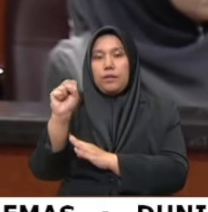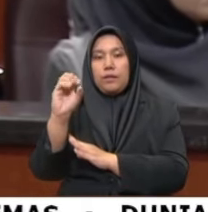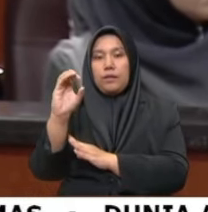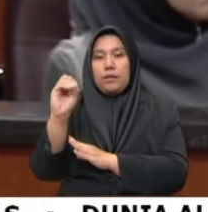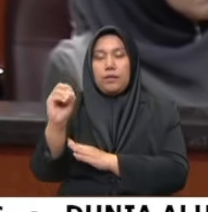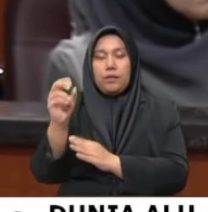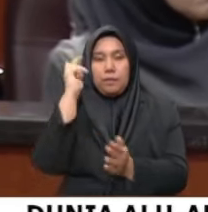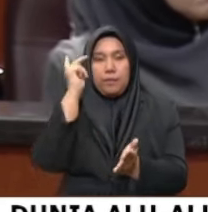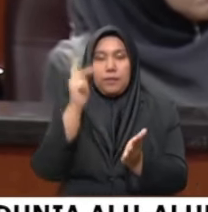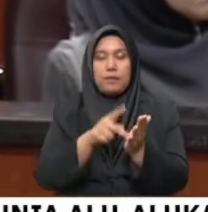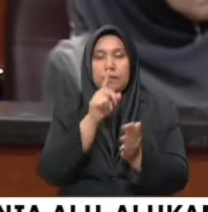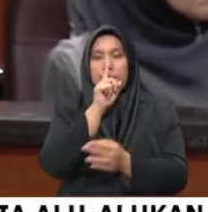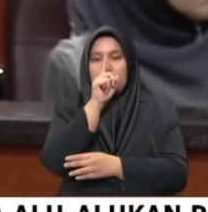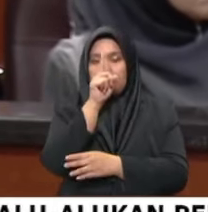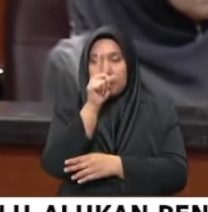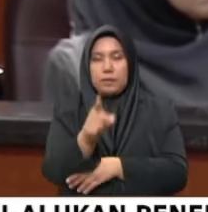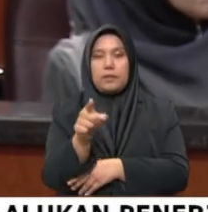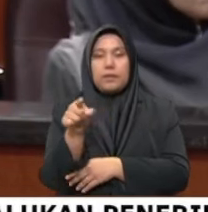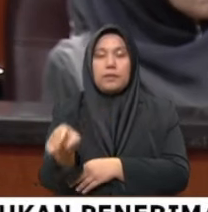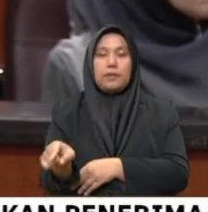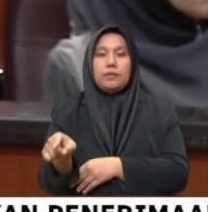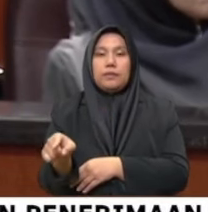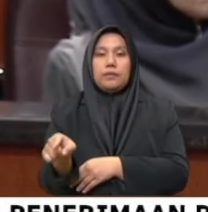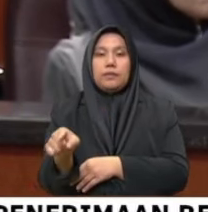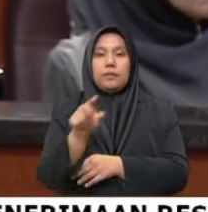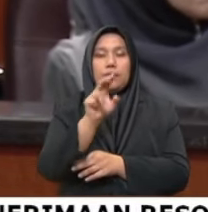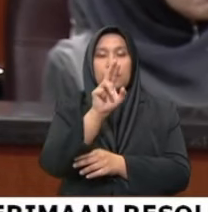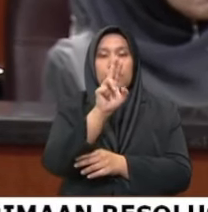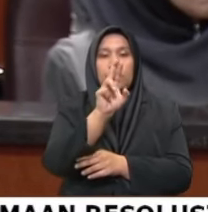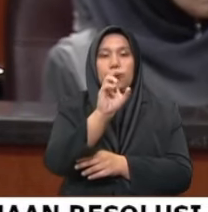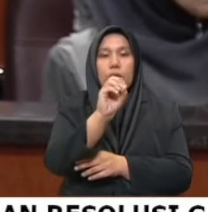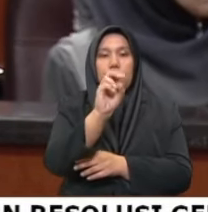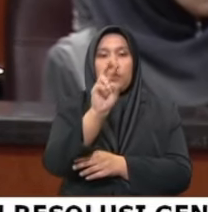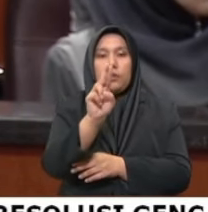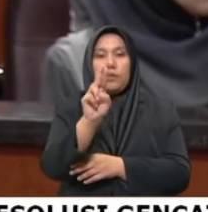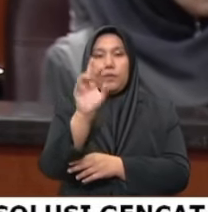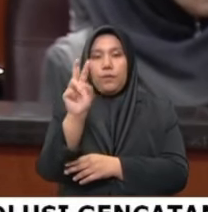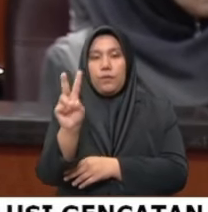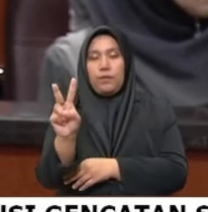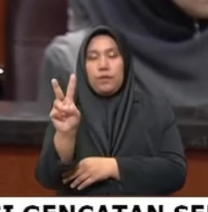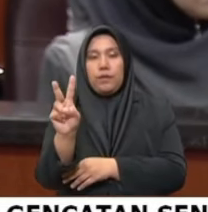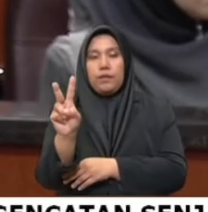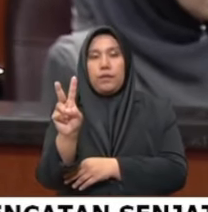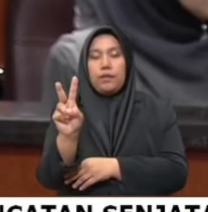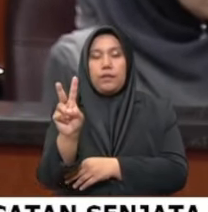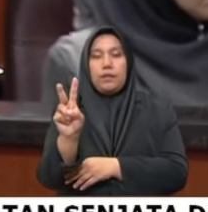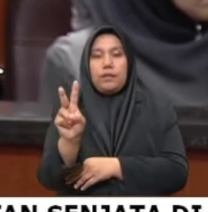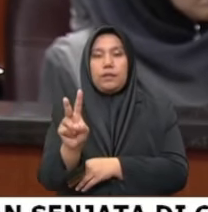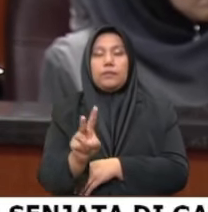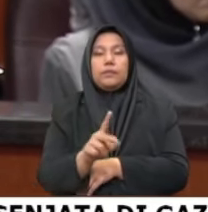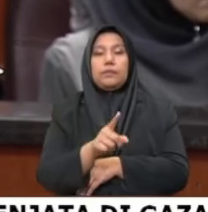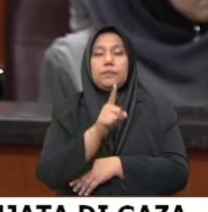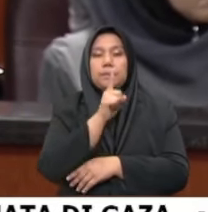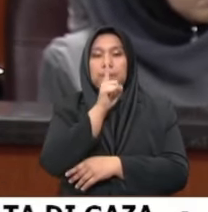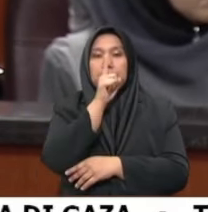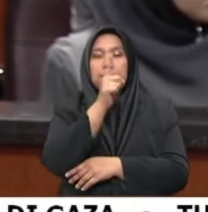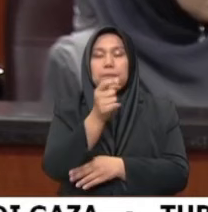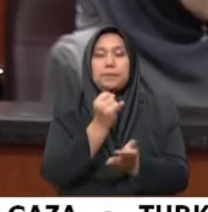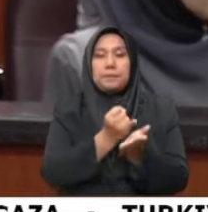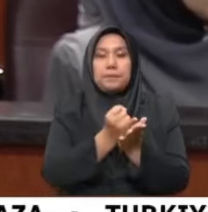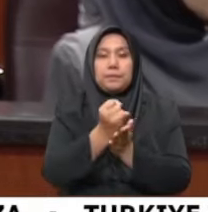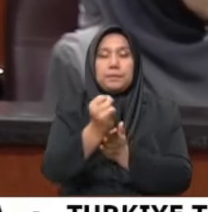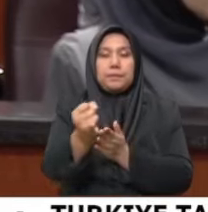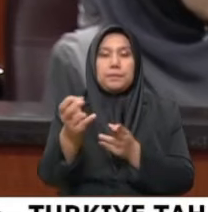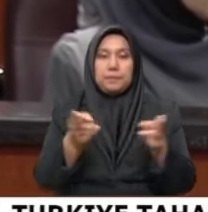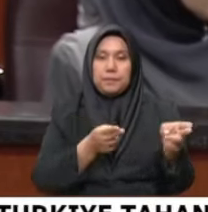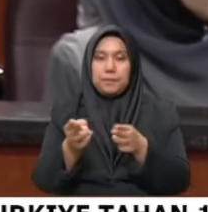pasti Outstanding Universal Value, OUV, keaslian, authenticity, integrity, pengurusan